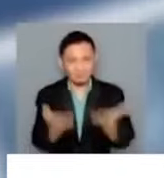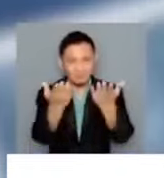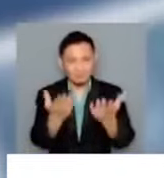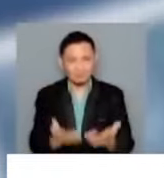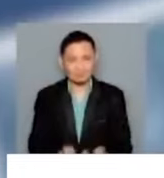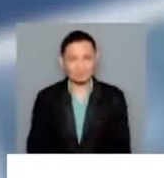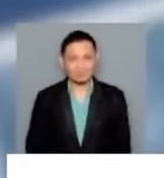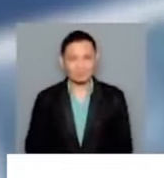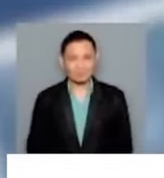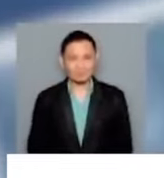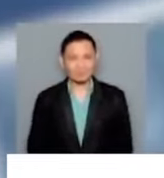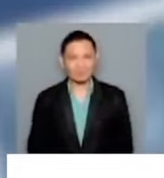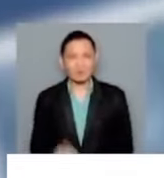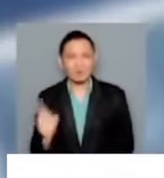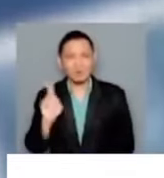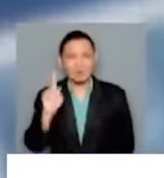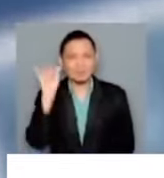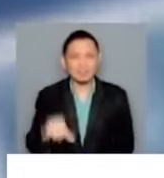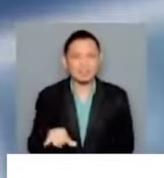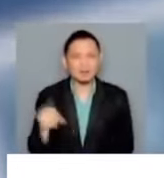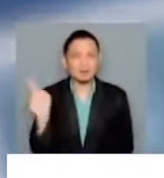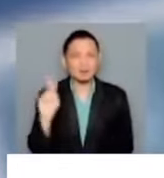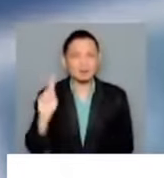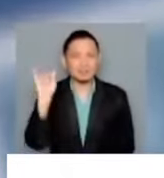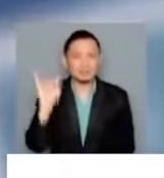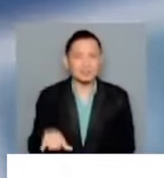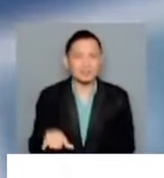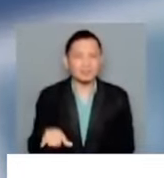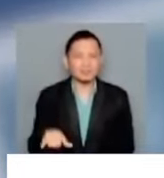Ano yun? Kailan yun? Bakit yun?